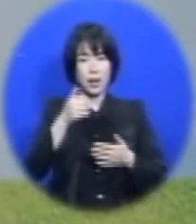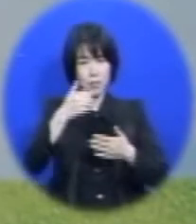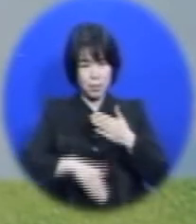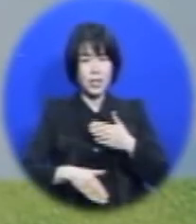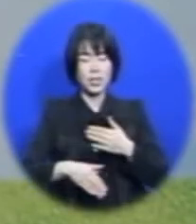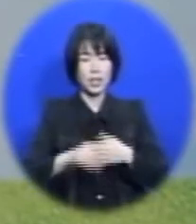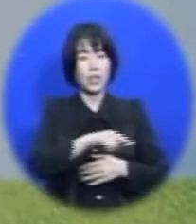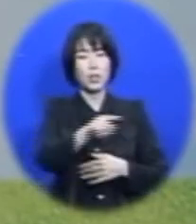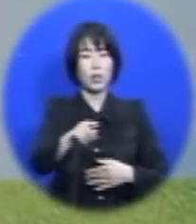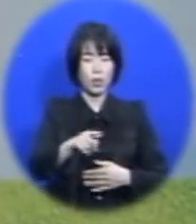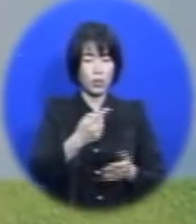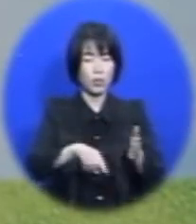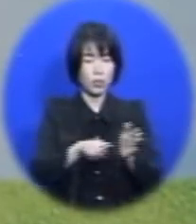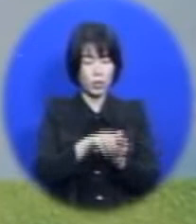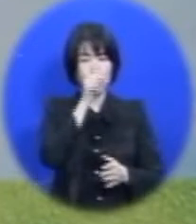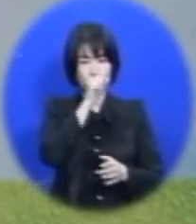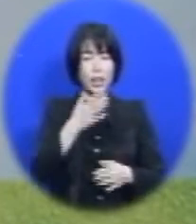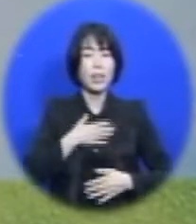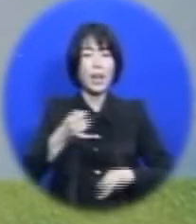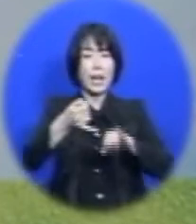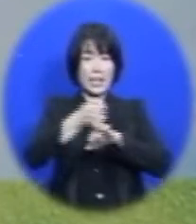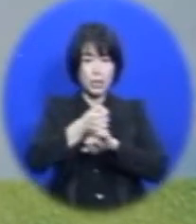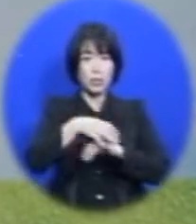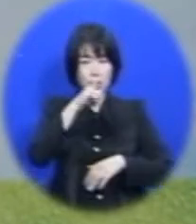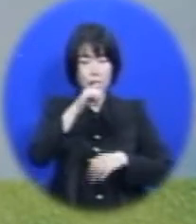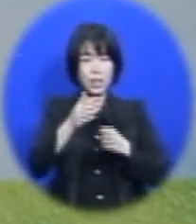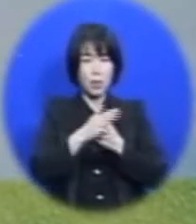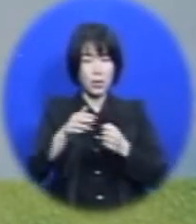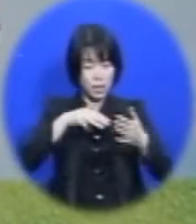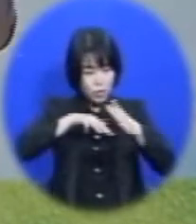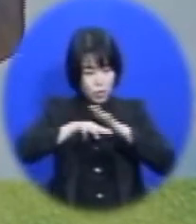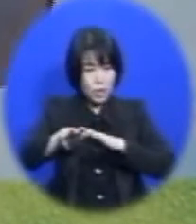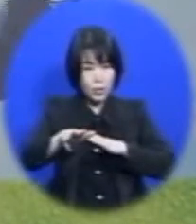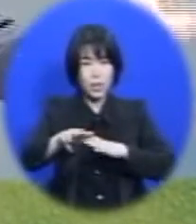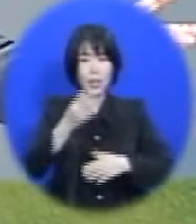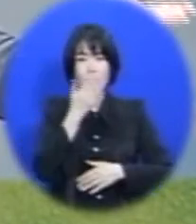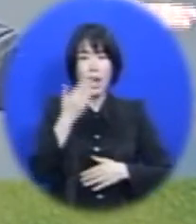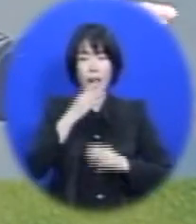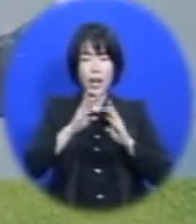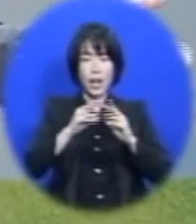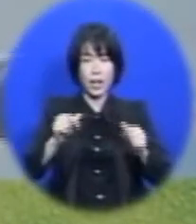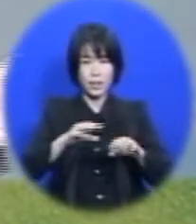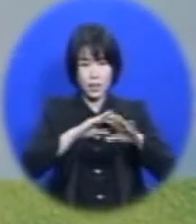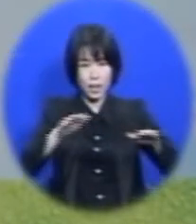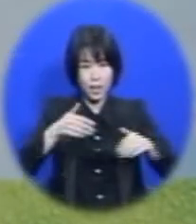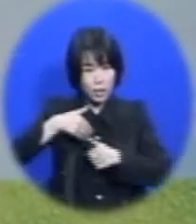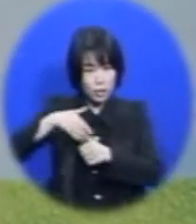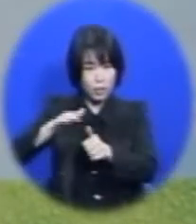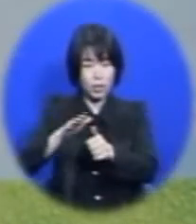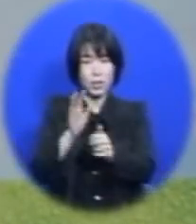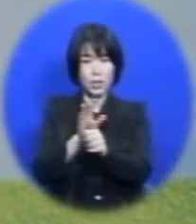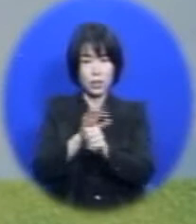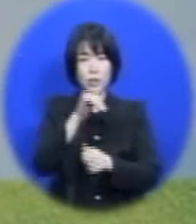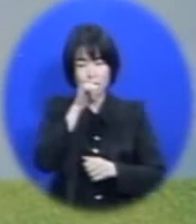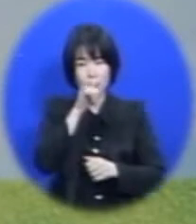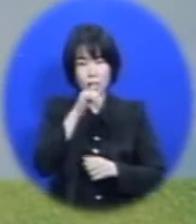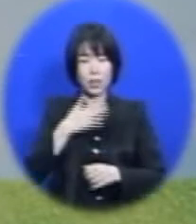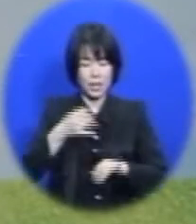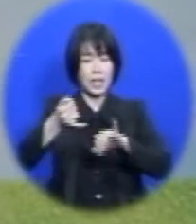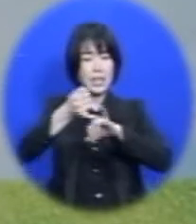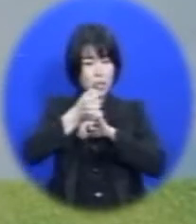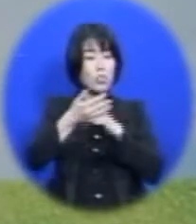낫겠다. 그래, 내가 약속은 했어. 너희들을 출애굽 시킬 때 가나안 땅에 들여다 주겠다고 약속은 했다. 내가